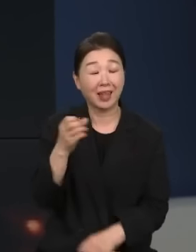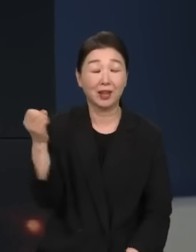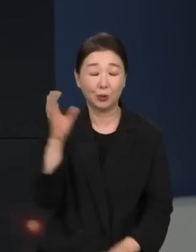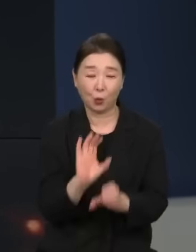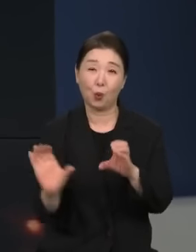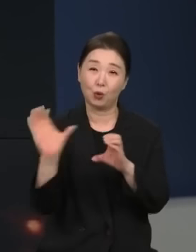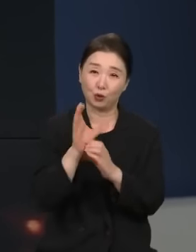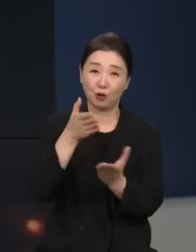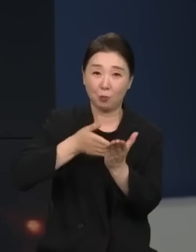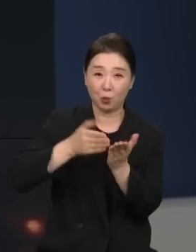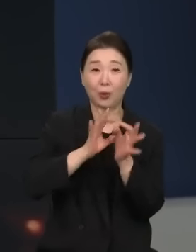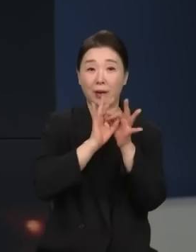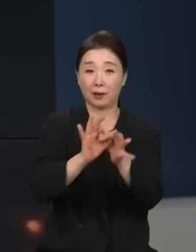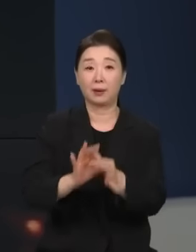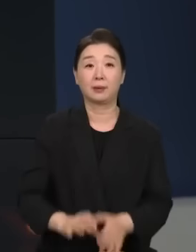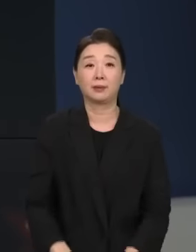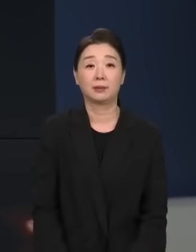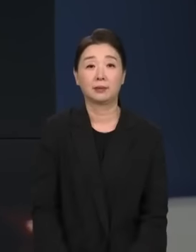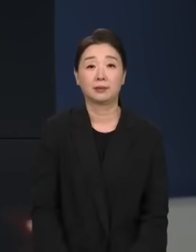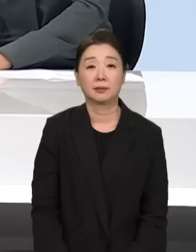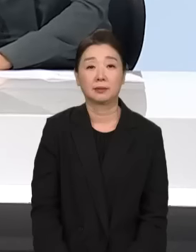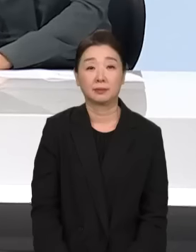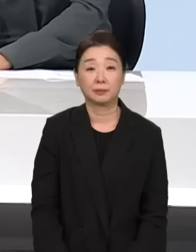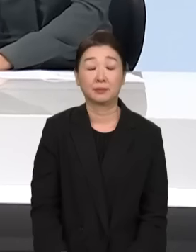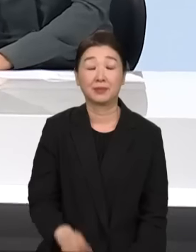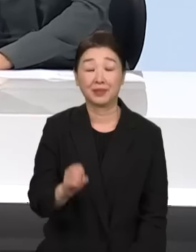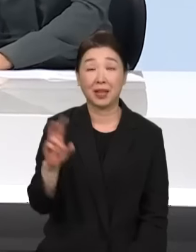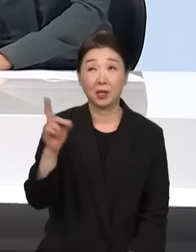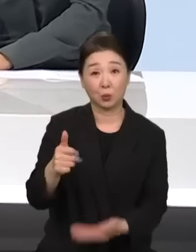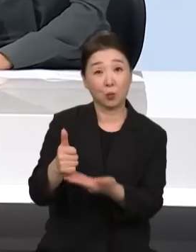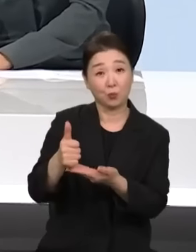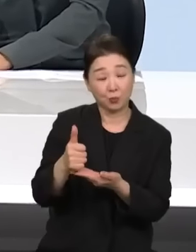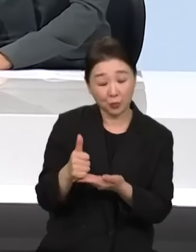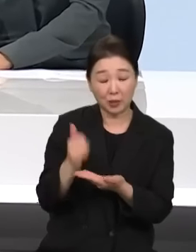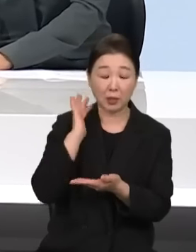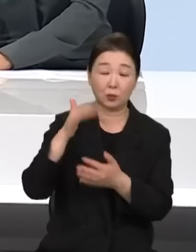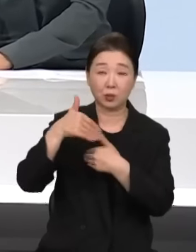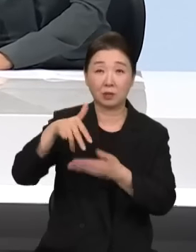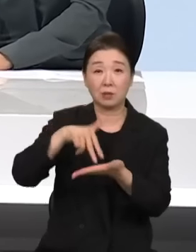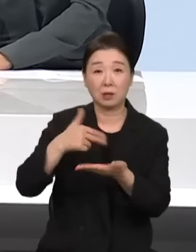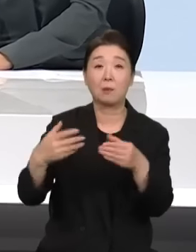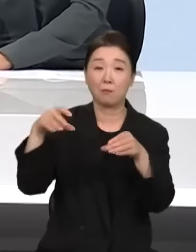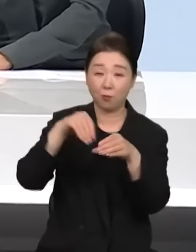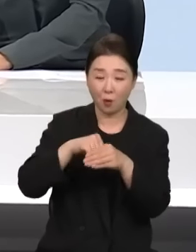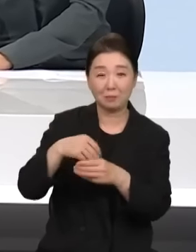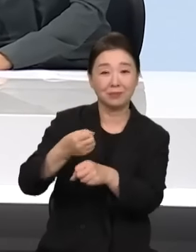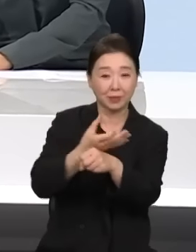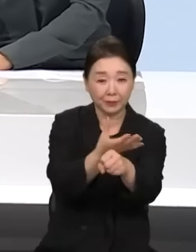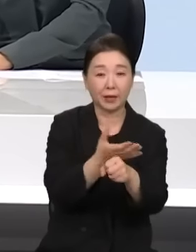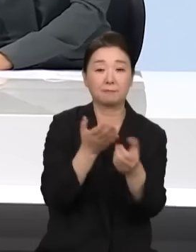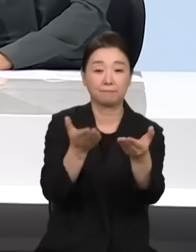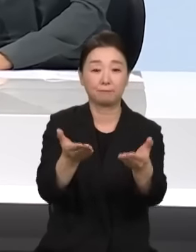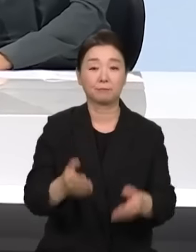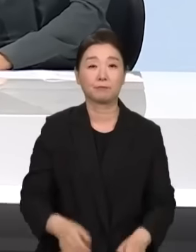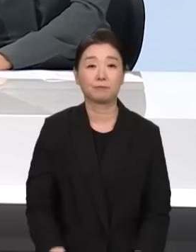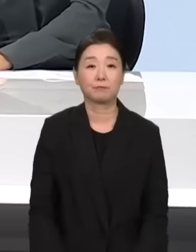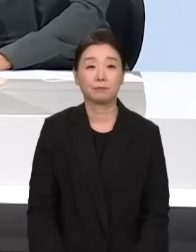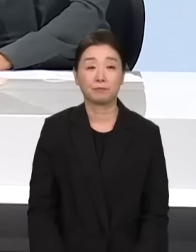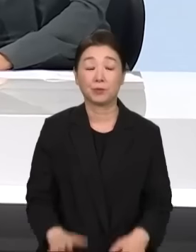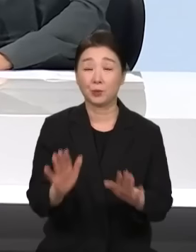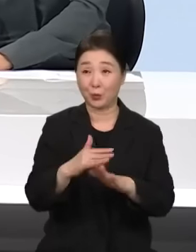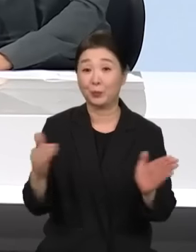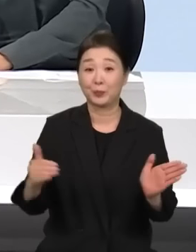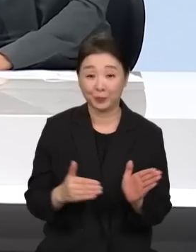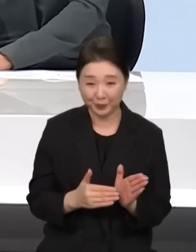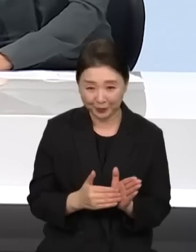후속 보도를 이어갈 계획입니다네 내일 또 대통령 실에서 입장이 오면 그것도 포함해서 전달하도록 하겠습니다 오늘은 여기까지